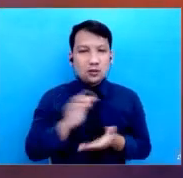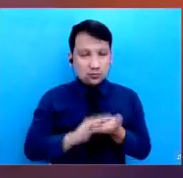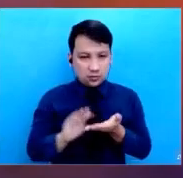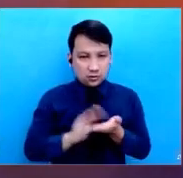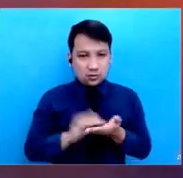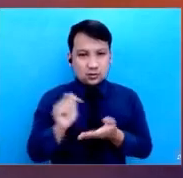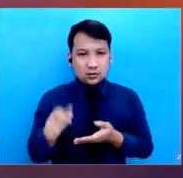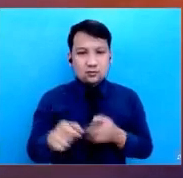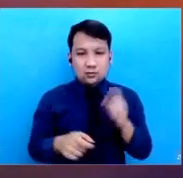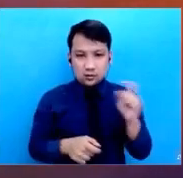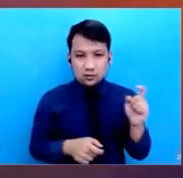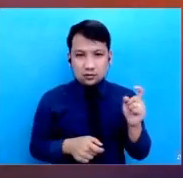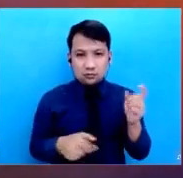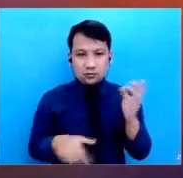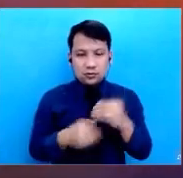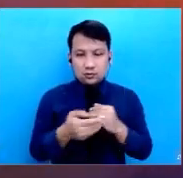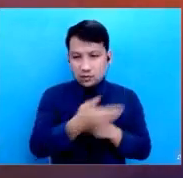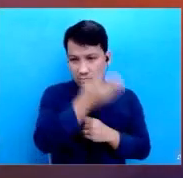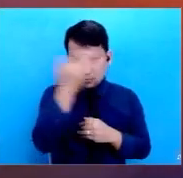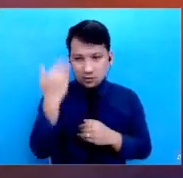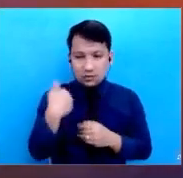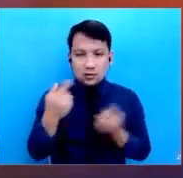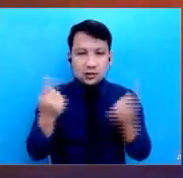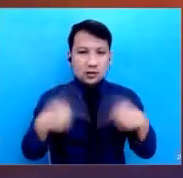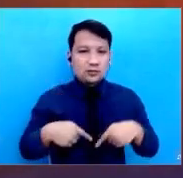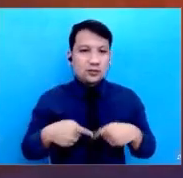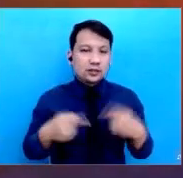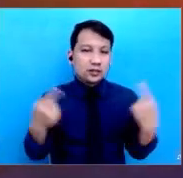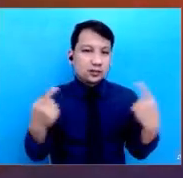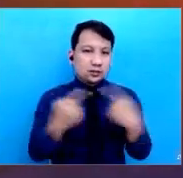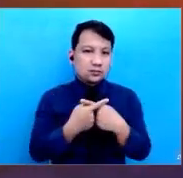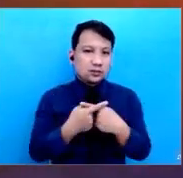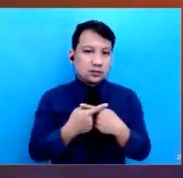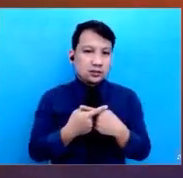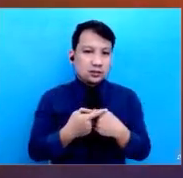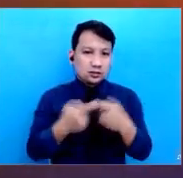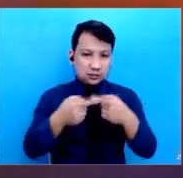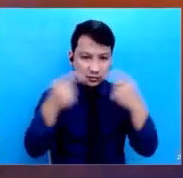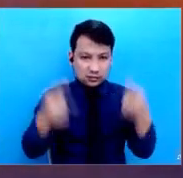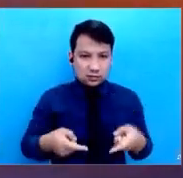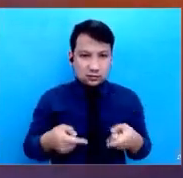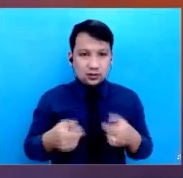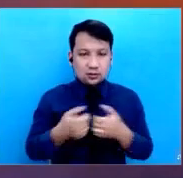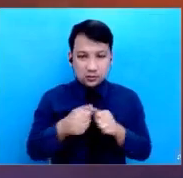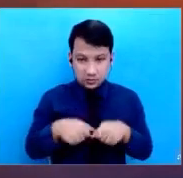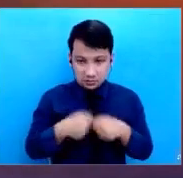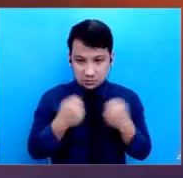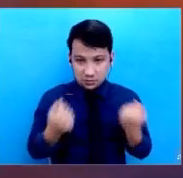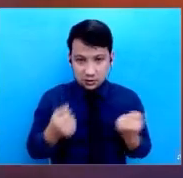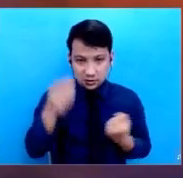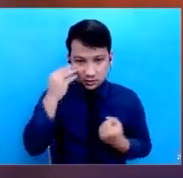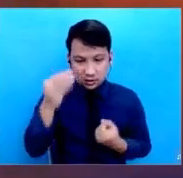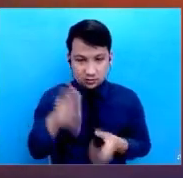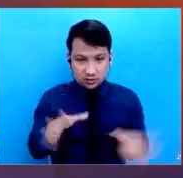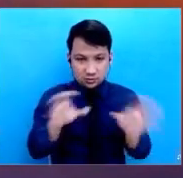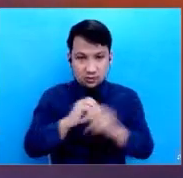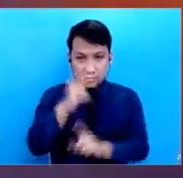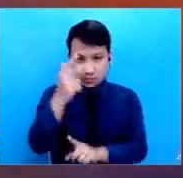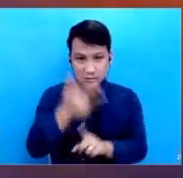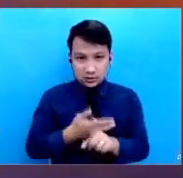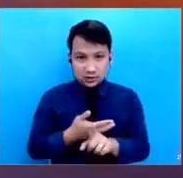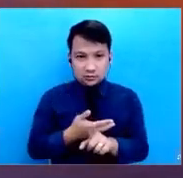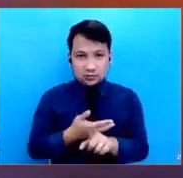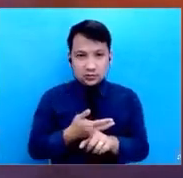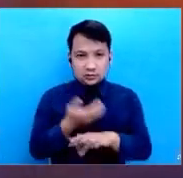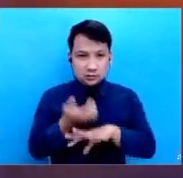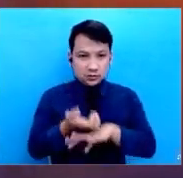ang ex at kakalimutan na ang di pagkakaunawaan. Matatanda ang nag-break sina Mel at Chris after 3 months of